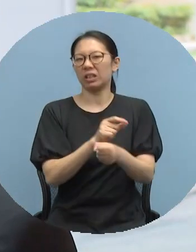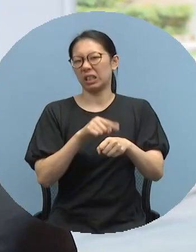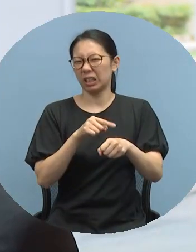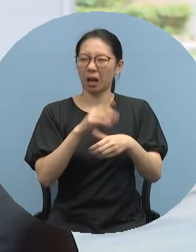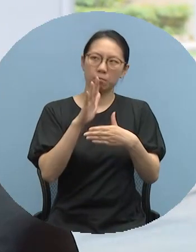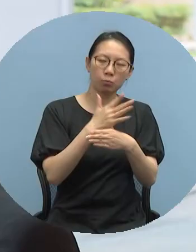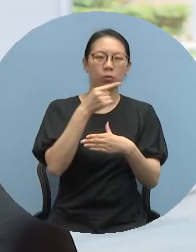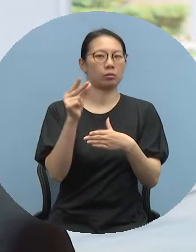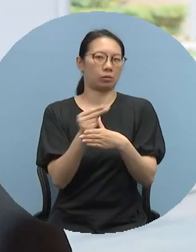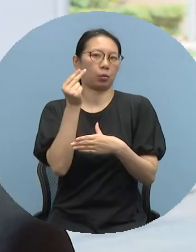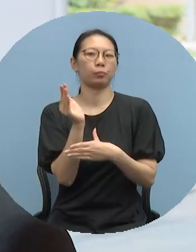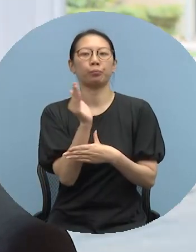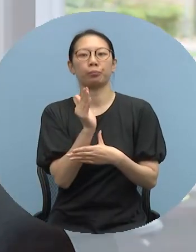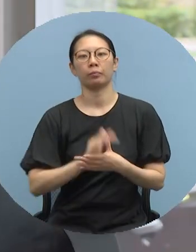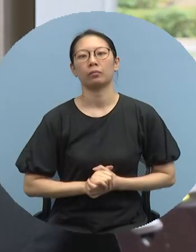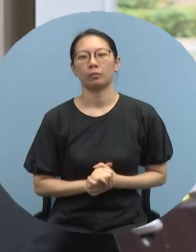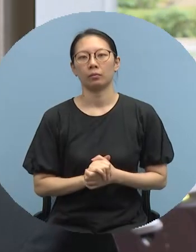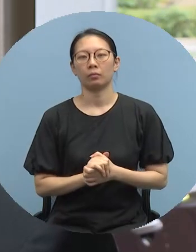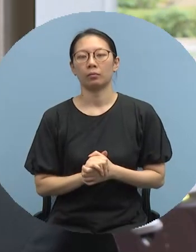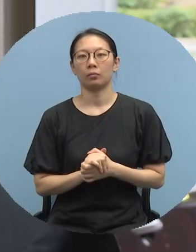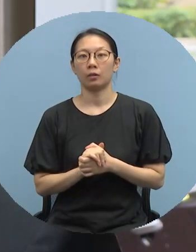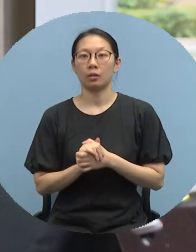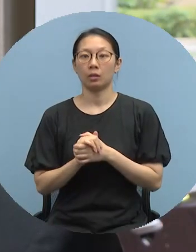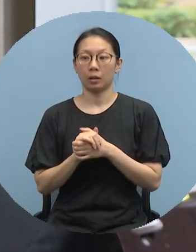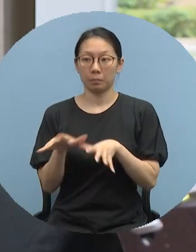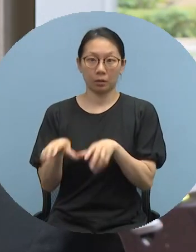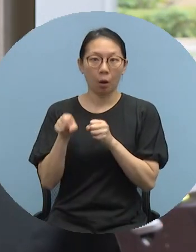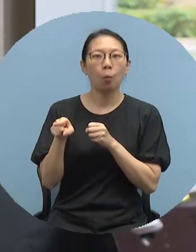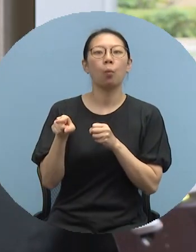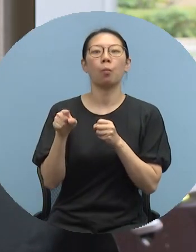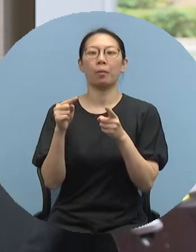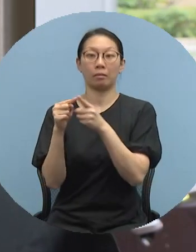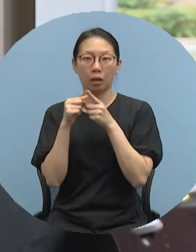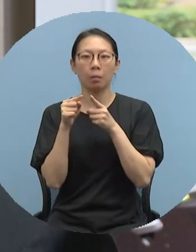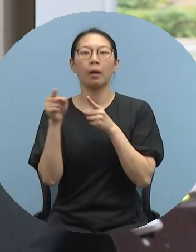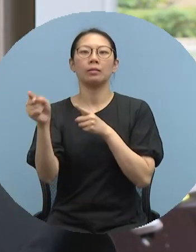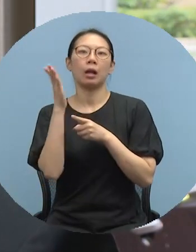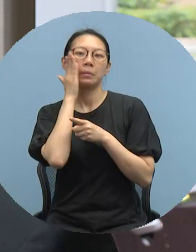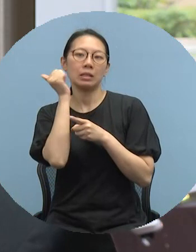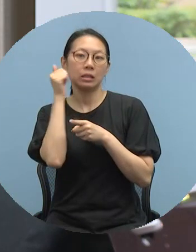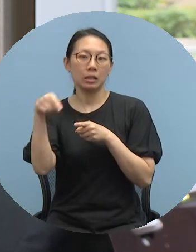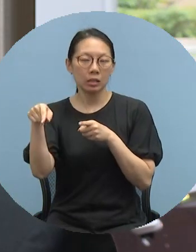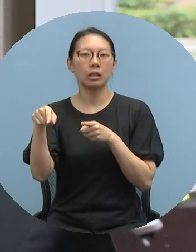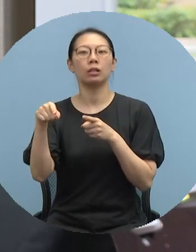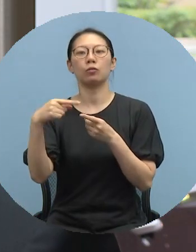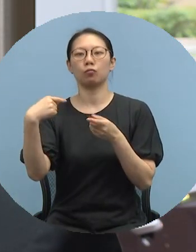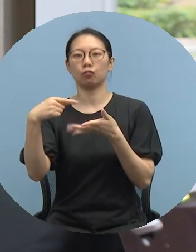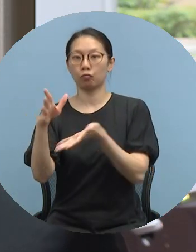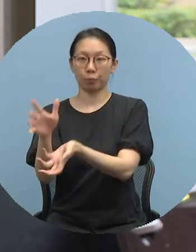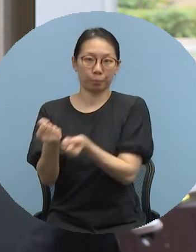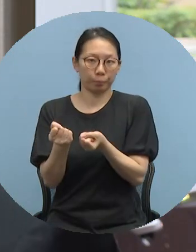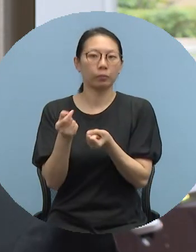由5個月去到7個月不等嘅。營救咗嗰幾位人士就喺園區入邊咧係營救咗出